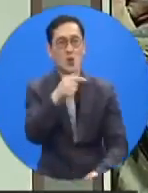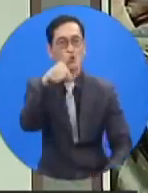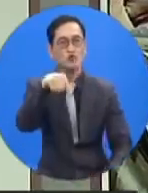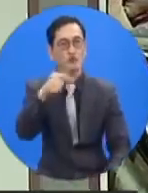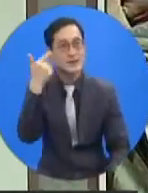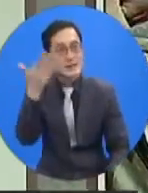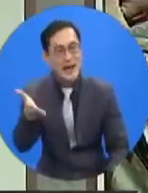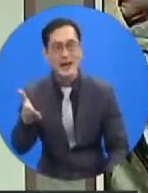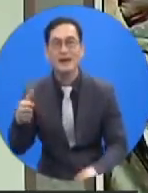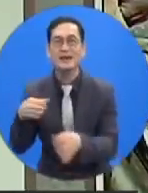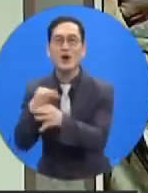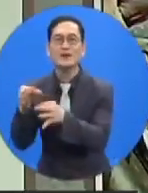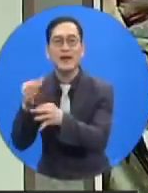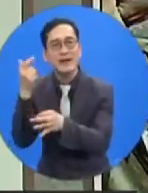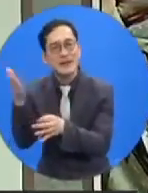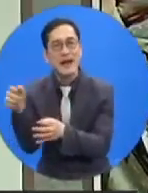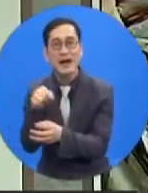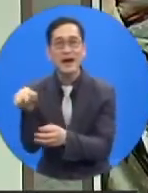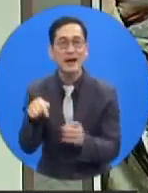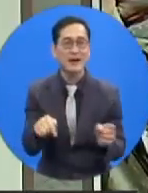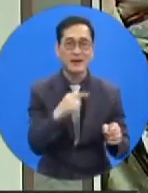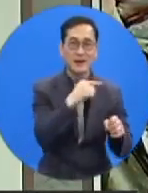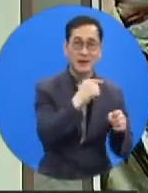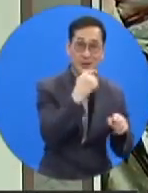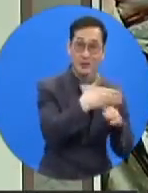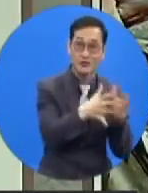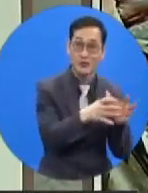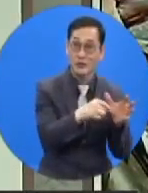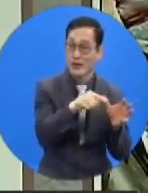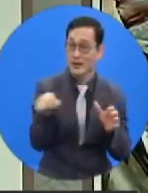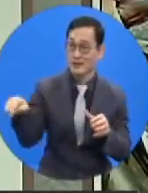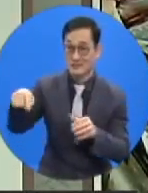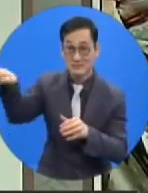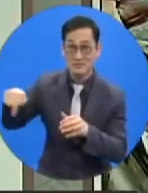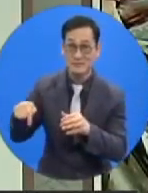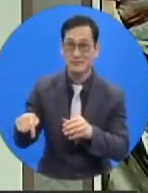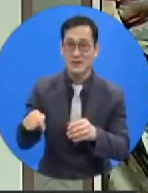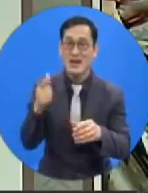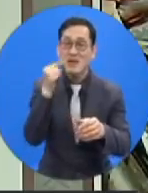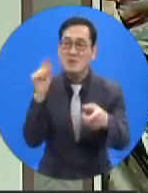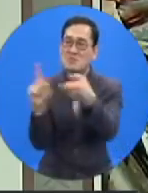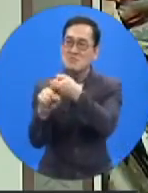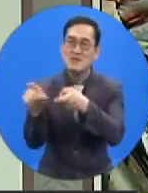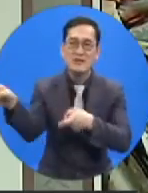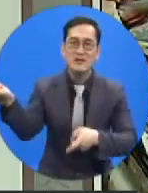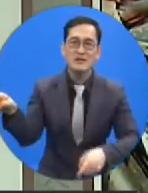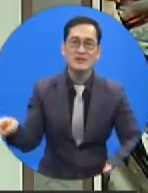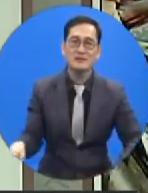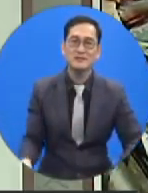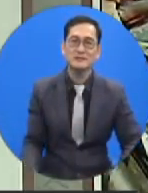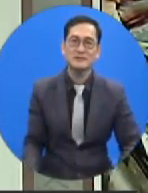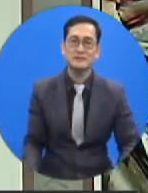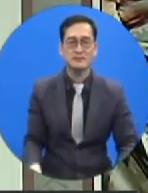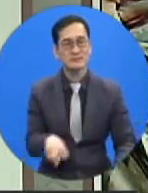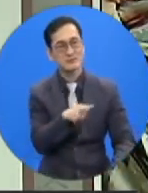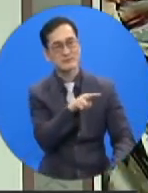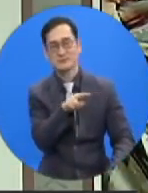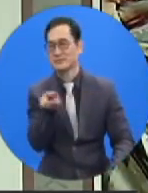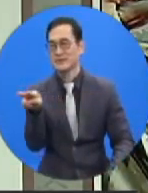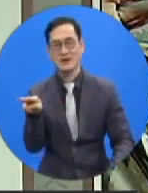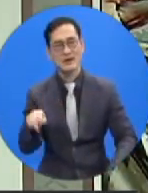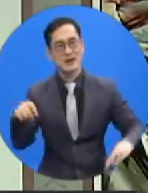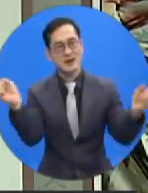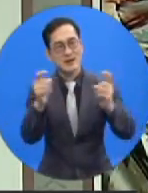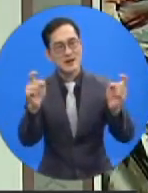통합당은 친일파래요 라는 프레임을 여전히 쓰고 있다. 양당의 이 같은 공세 프레임, 한국일보는 대단히 실망스럽다라고 얘기하고